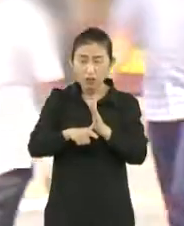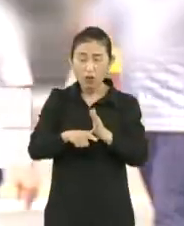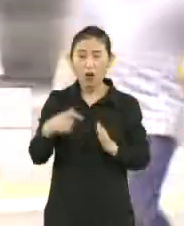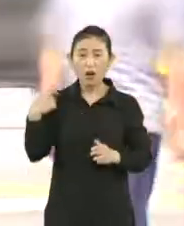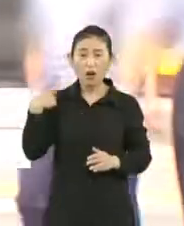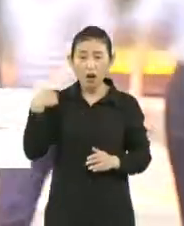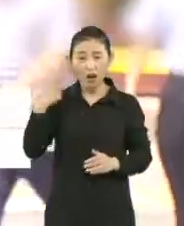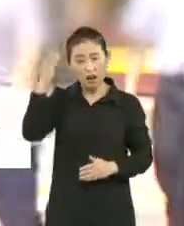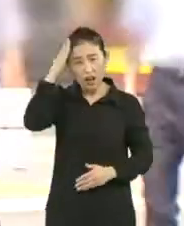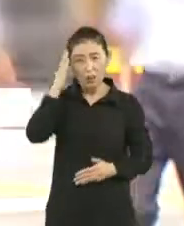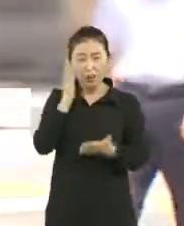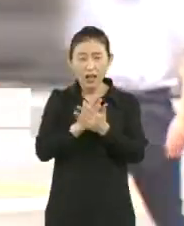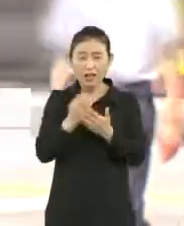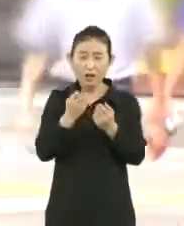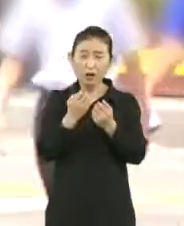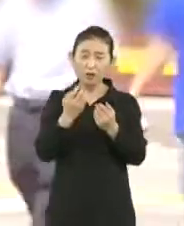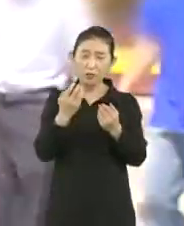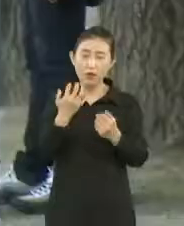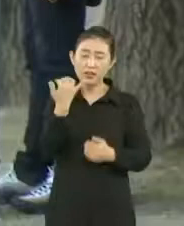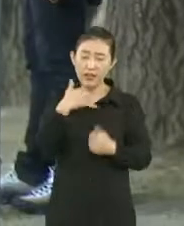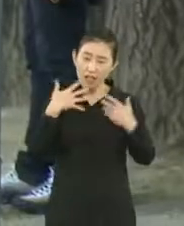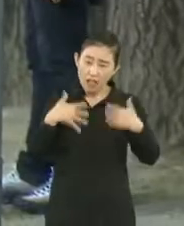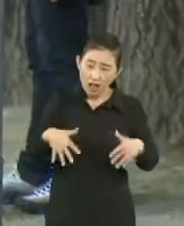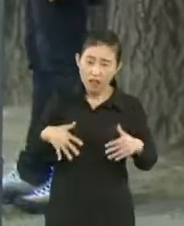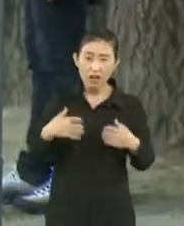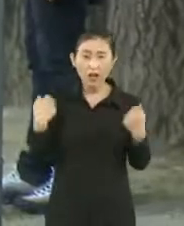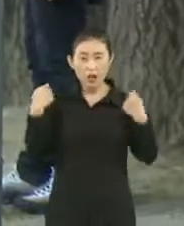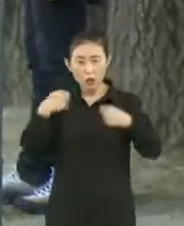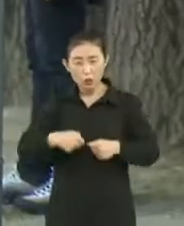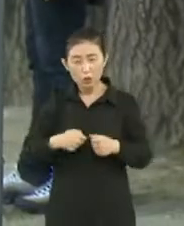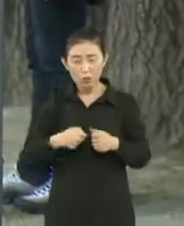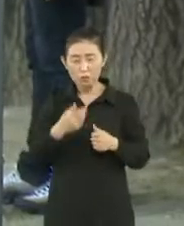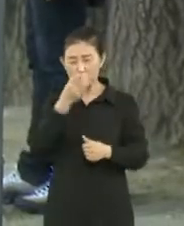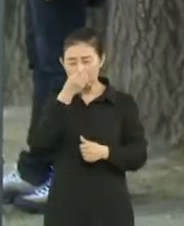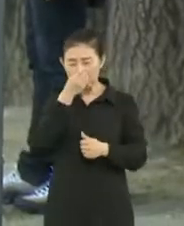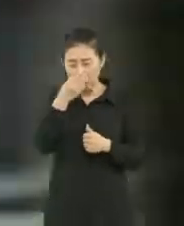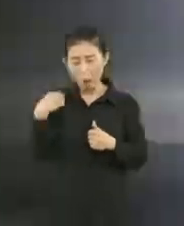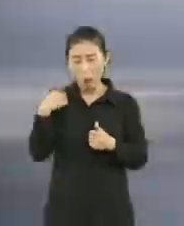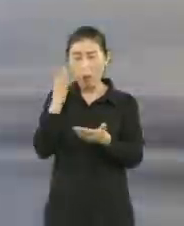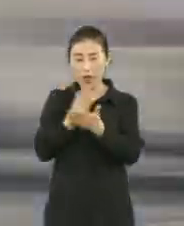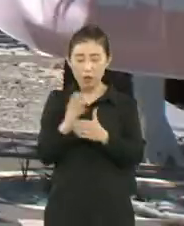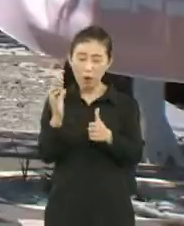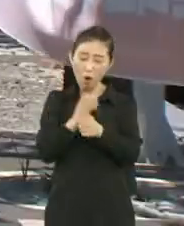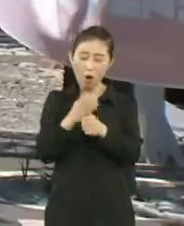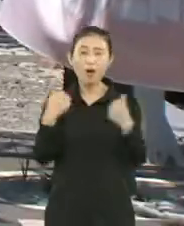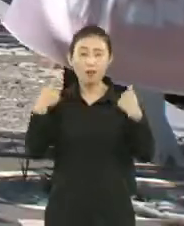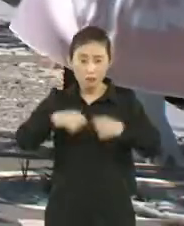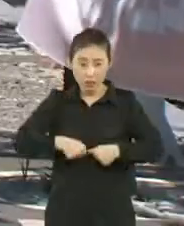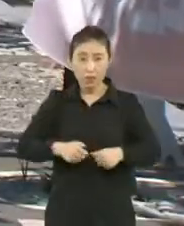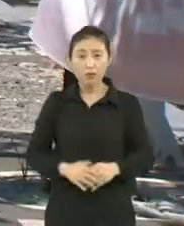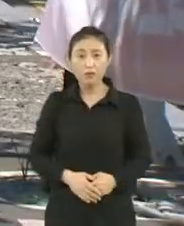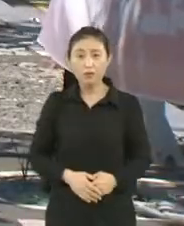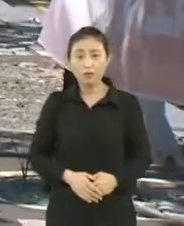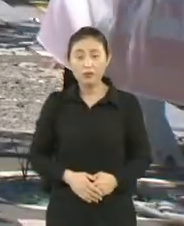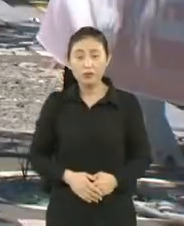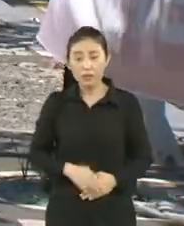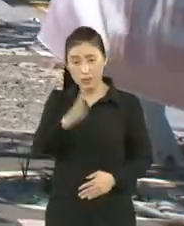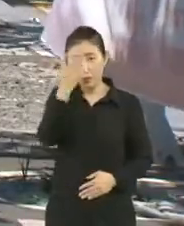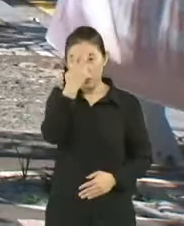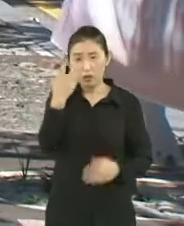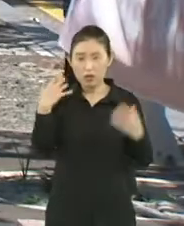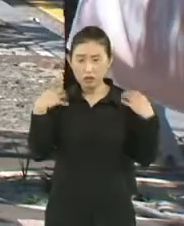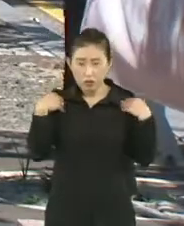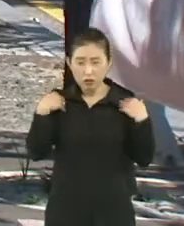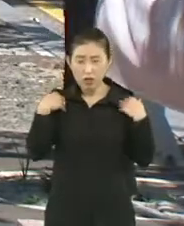밝은 색상의 가볍고 헐렁한 옷을 입는 게 온열 들은 예방에 도움이 됩니다 2 질병관리 총은 걍